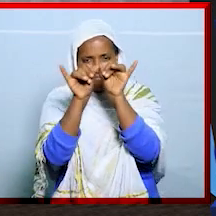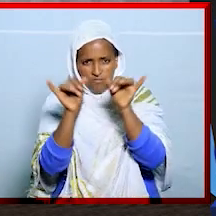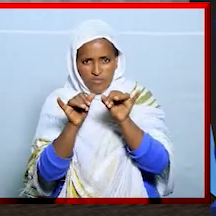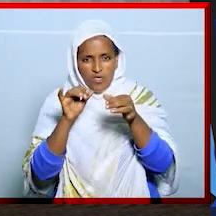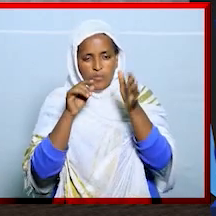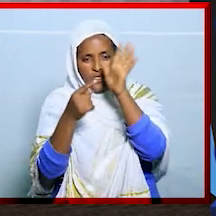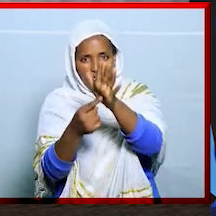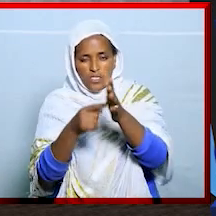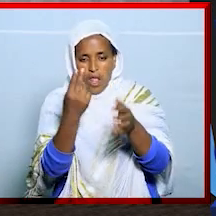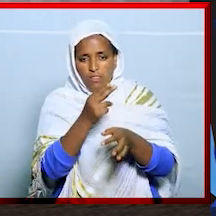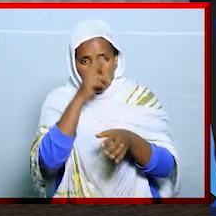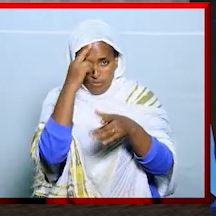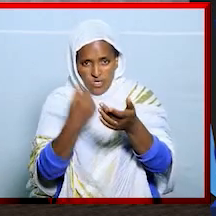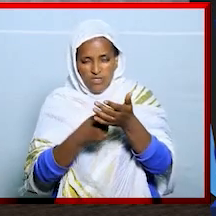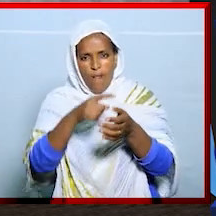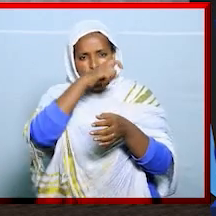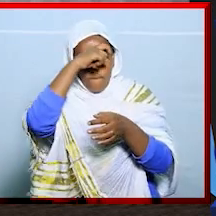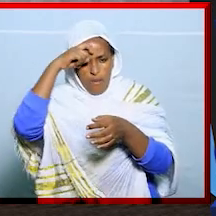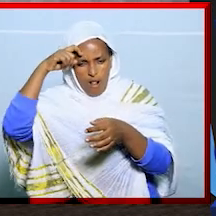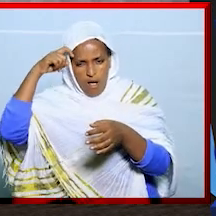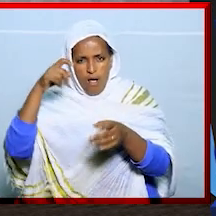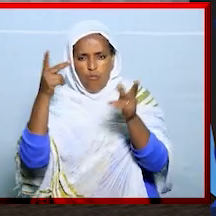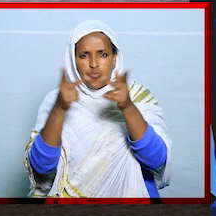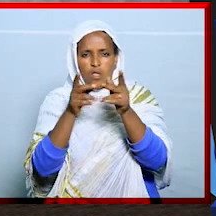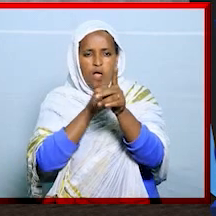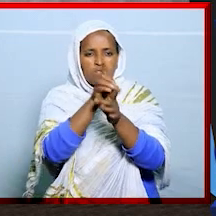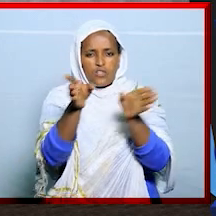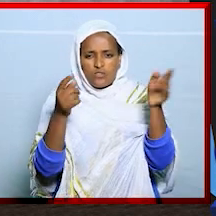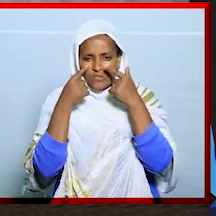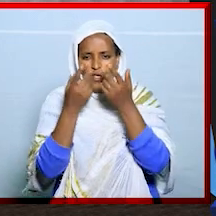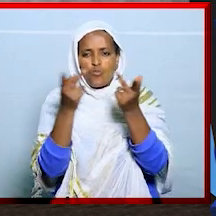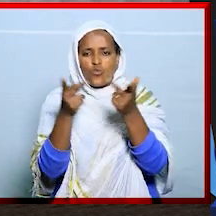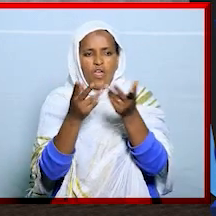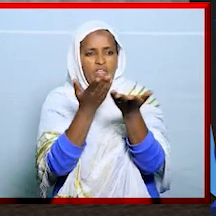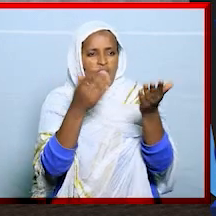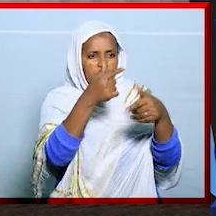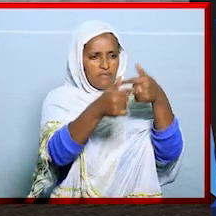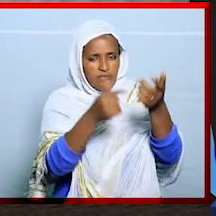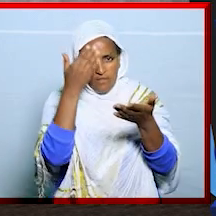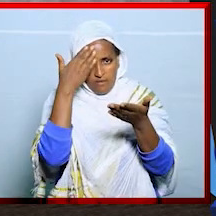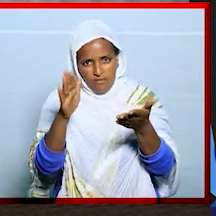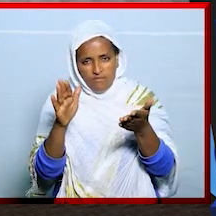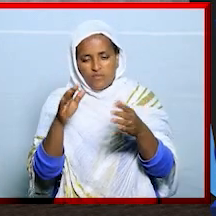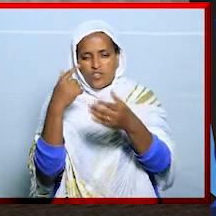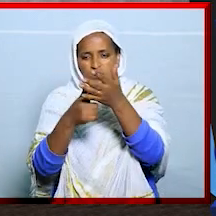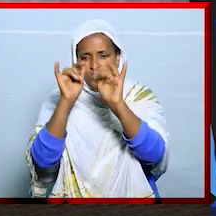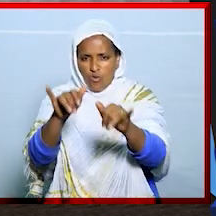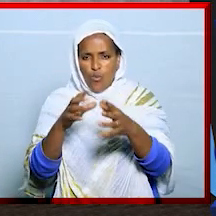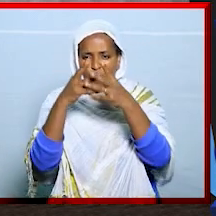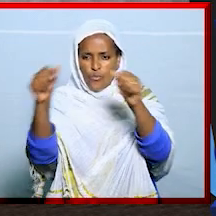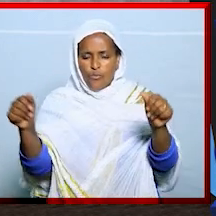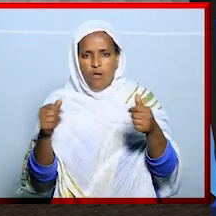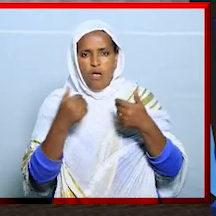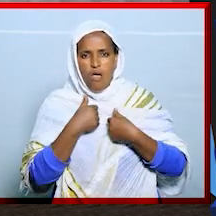ምልክትነት ካልተጠቀሙ በስተቀር በረሃው ምንም አቅጣጫ ስለማያሳይ አሸዋው ከየት ተነስተው ወዴት እየሄዱ እንደሆነ እዛው ባዝነው